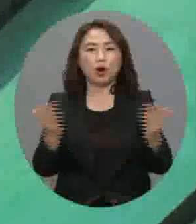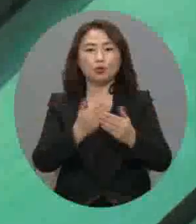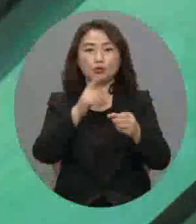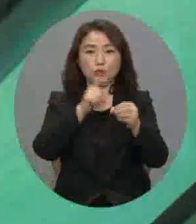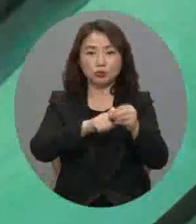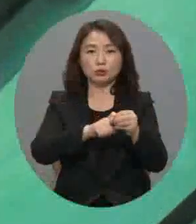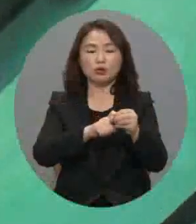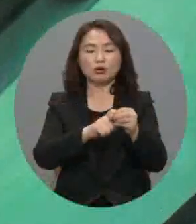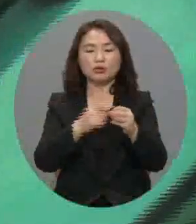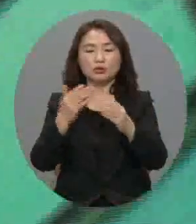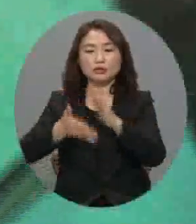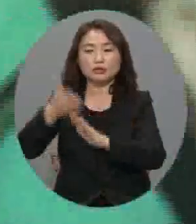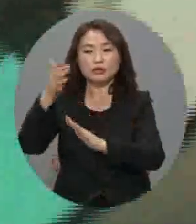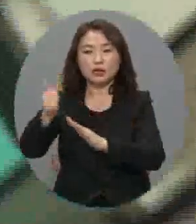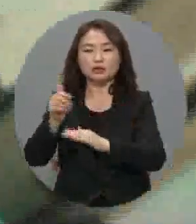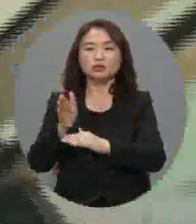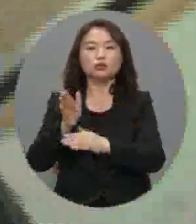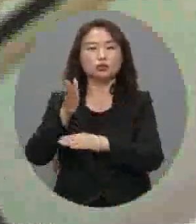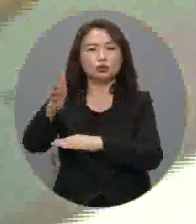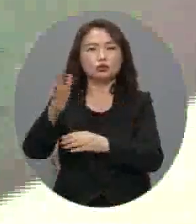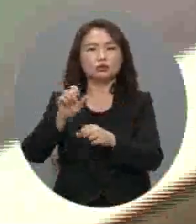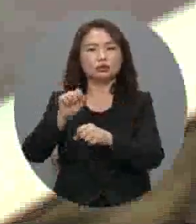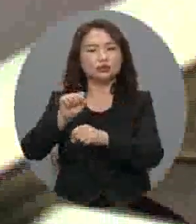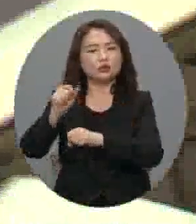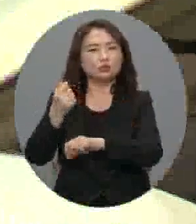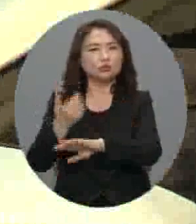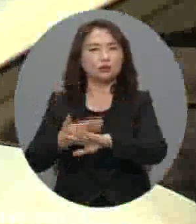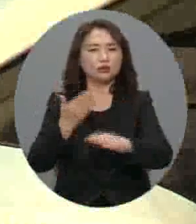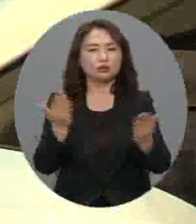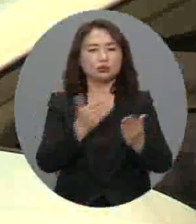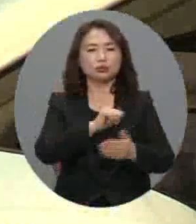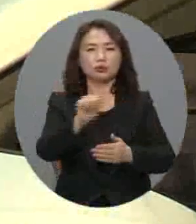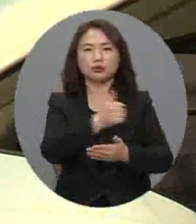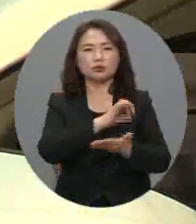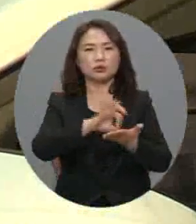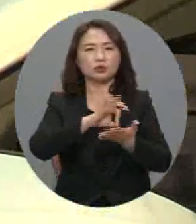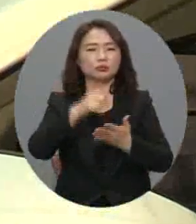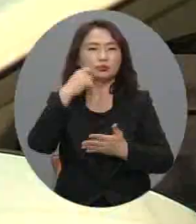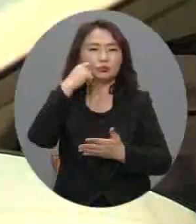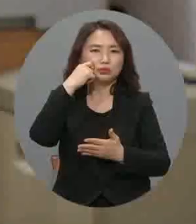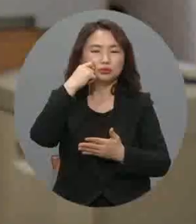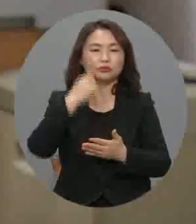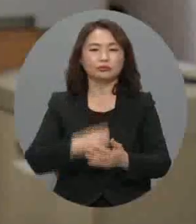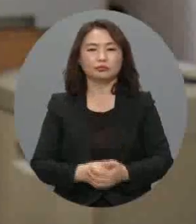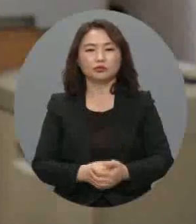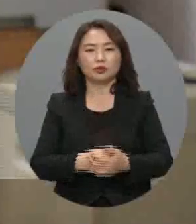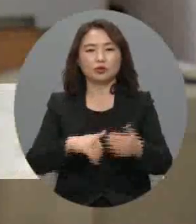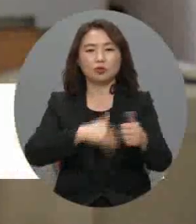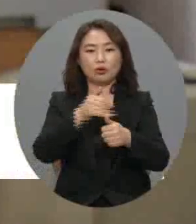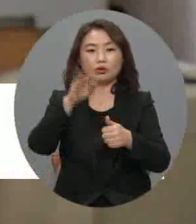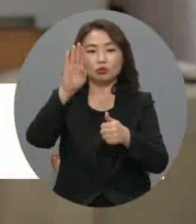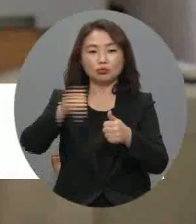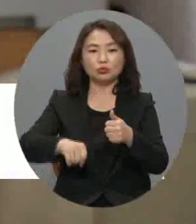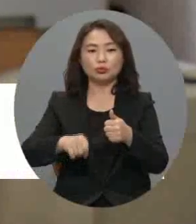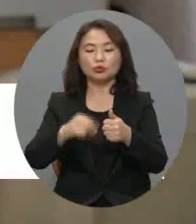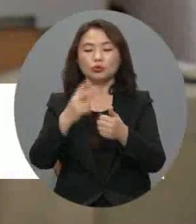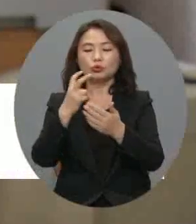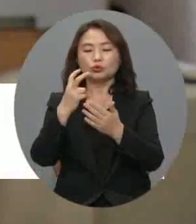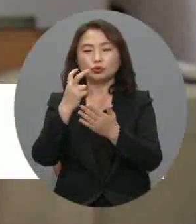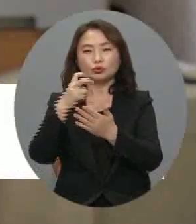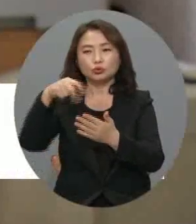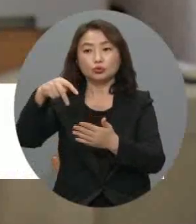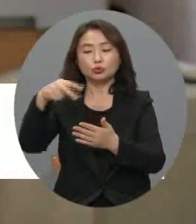업무용 차는 시장 등이 쓰는 전용 차와는 다르게 출퇴근에는 쓸수 없습니다. 환경부가 수도법을